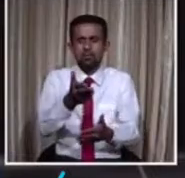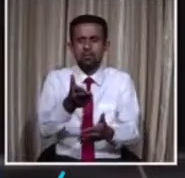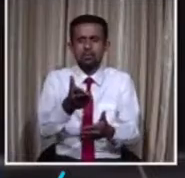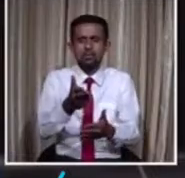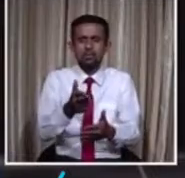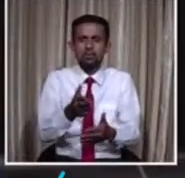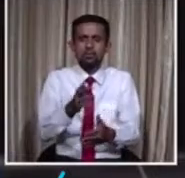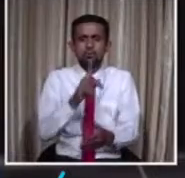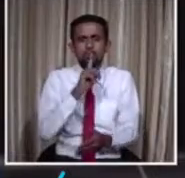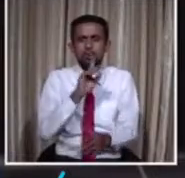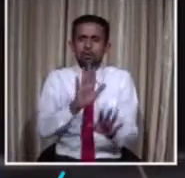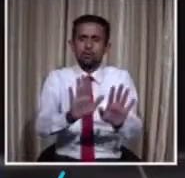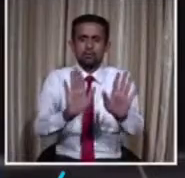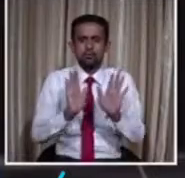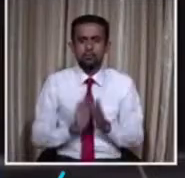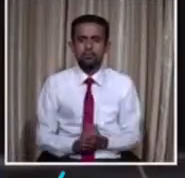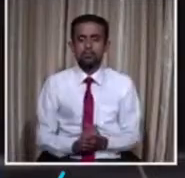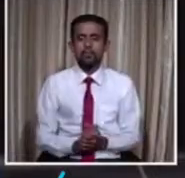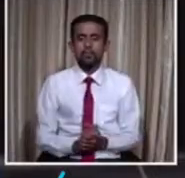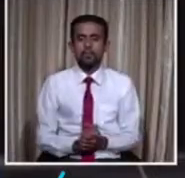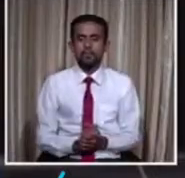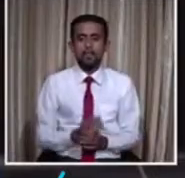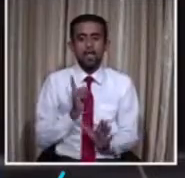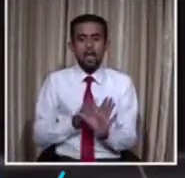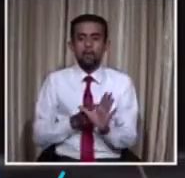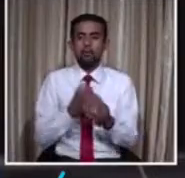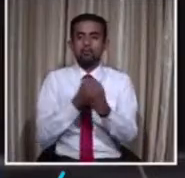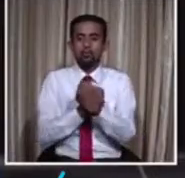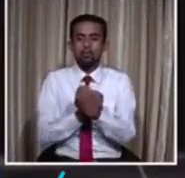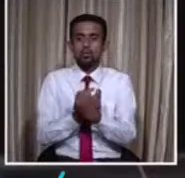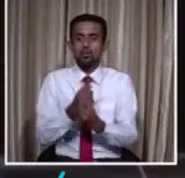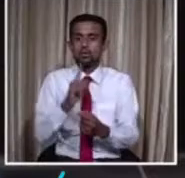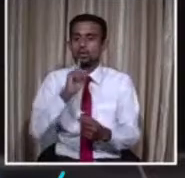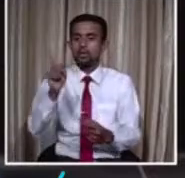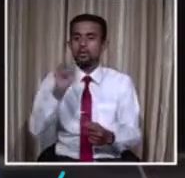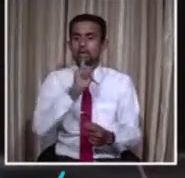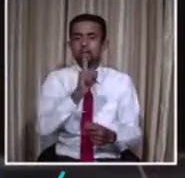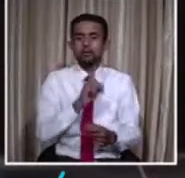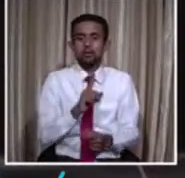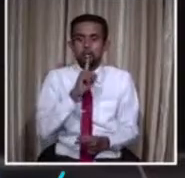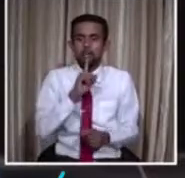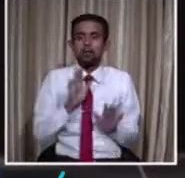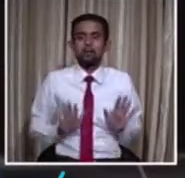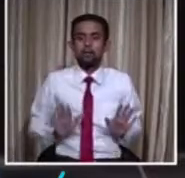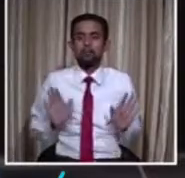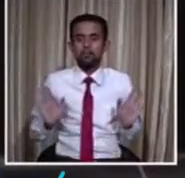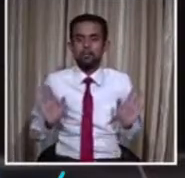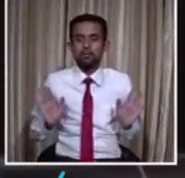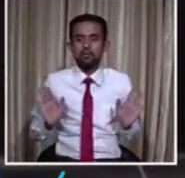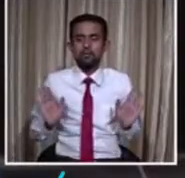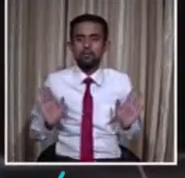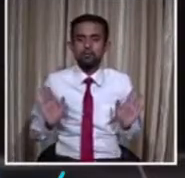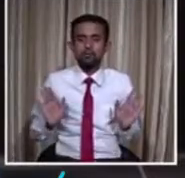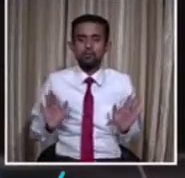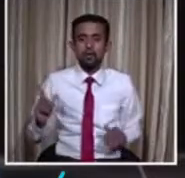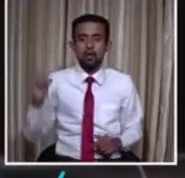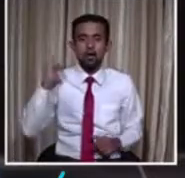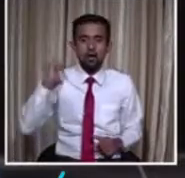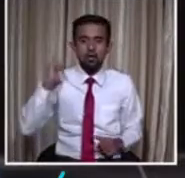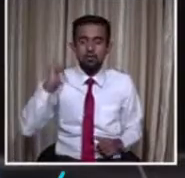ඉන්සාවනි ඔයා ෂේප්පේ ඉන්න. හැම පොලිසියකටම නියෝගය දීලා තිබුණේ ෂේප්පේක ඉන්න කියලා. යුද